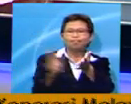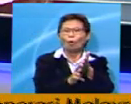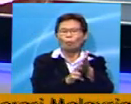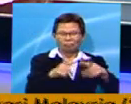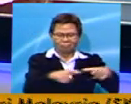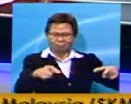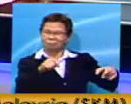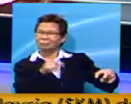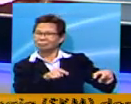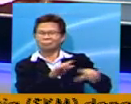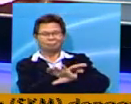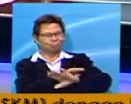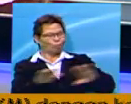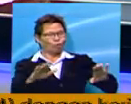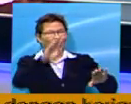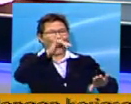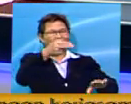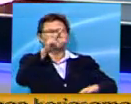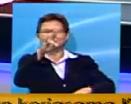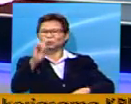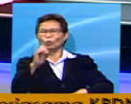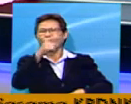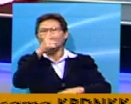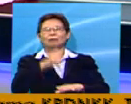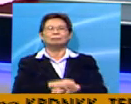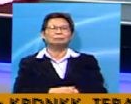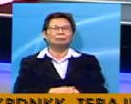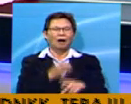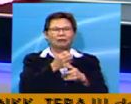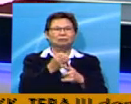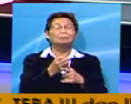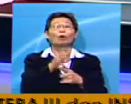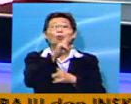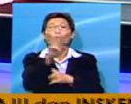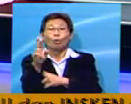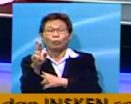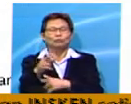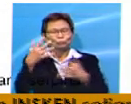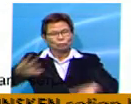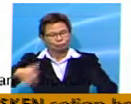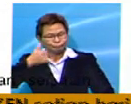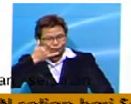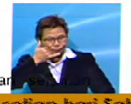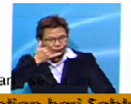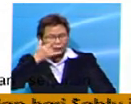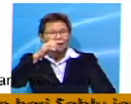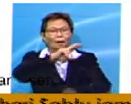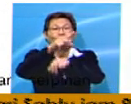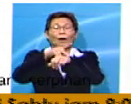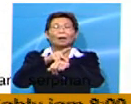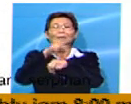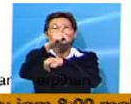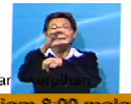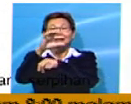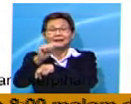serpihan tersebut bukan daripada Boin 77 atau Enjin Roy rse DCA telah menghubungi sicilis Civil Aviation